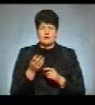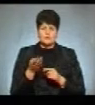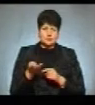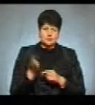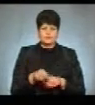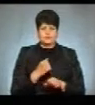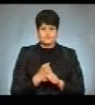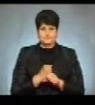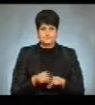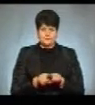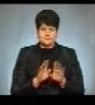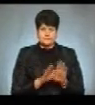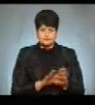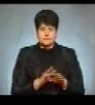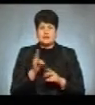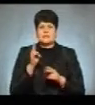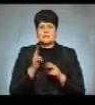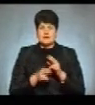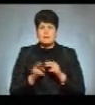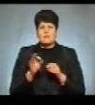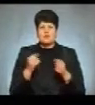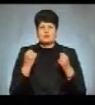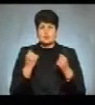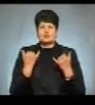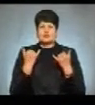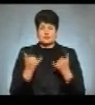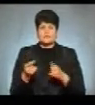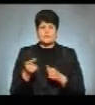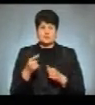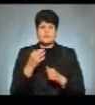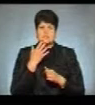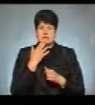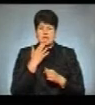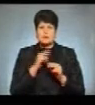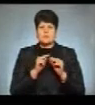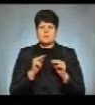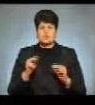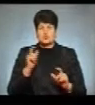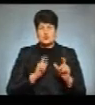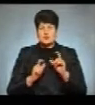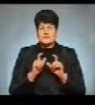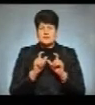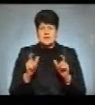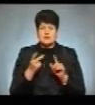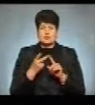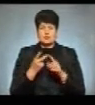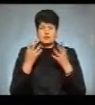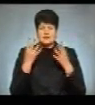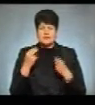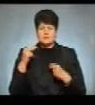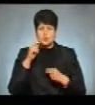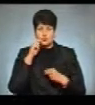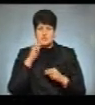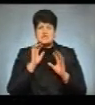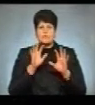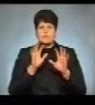Ратушняк. І на завершення про спорт. Сьогодні в Тернопільському національному педагогічному університеті другий день чемпіонату України з